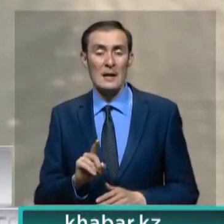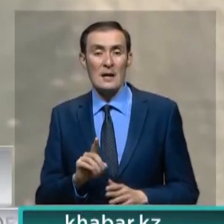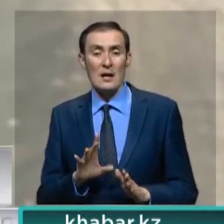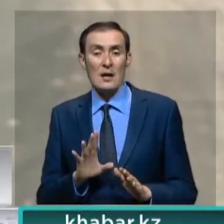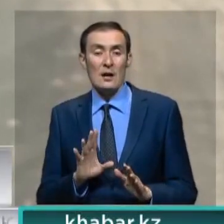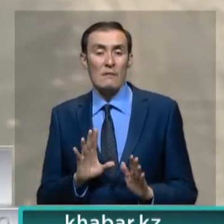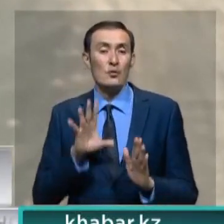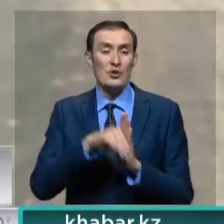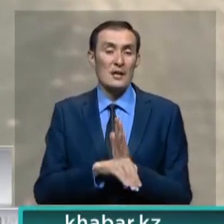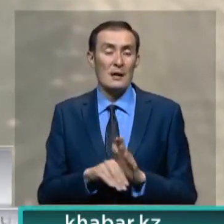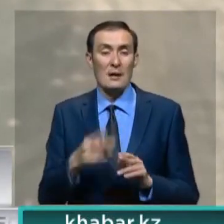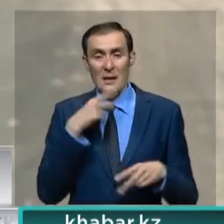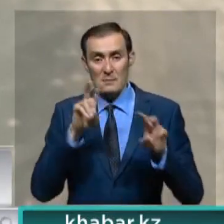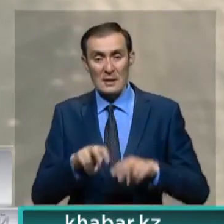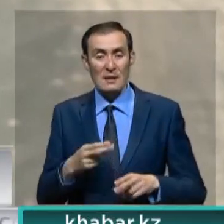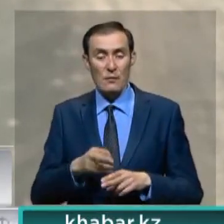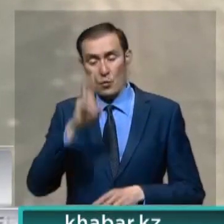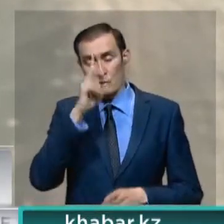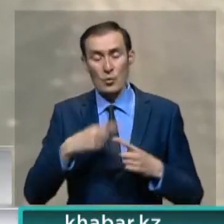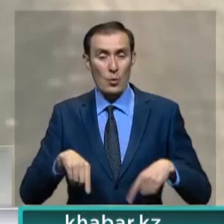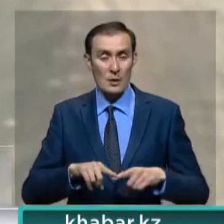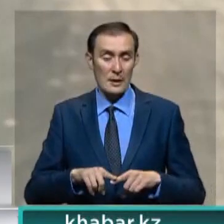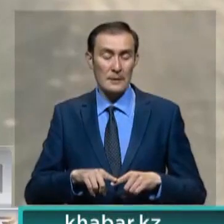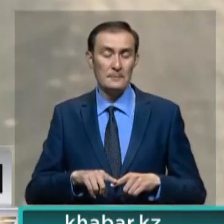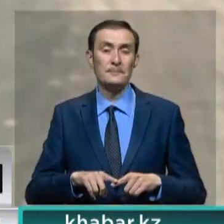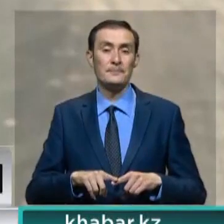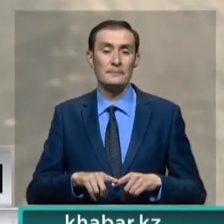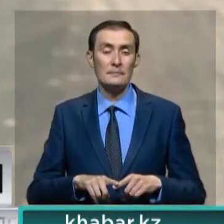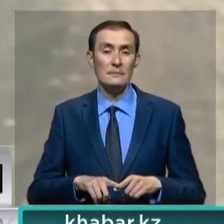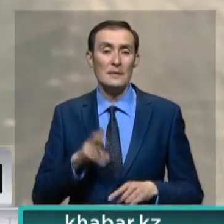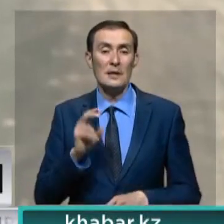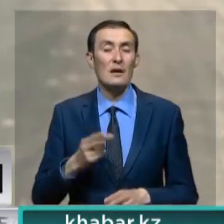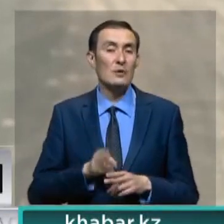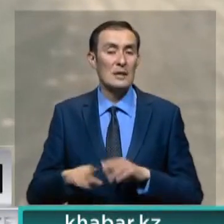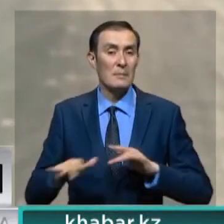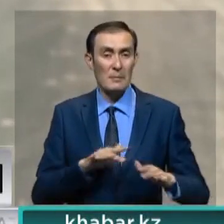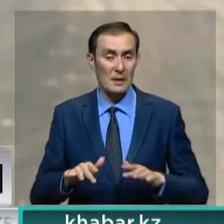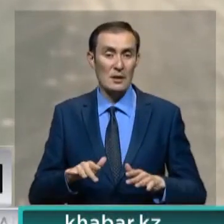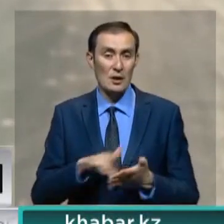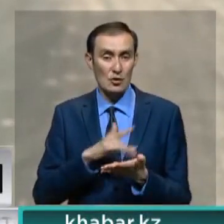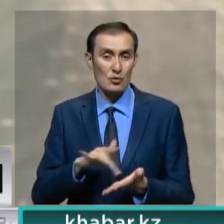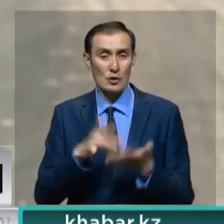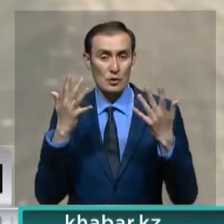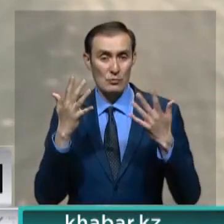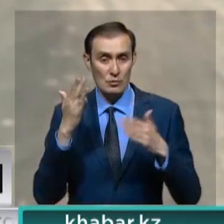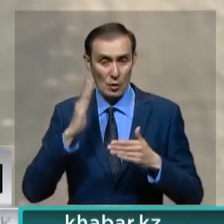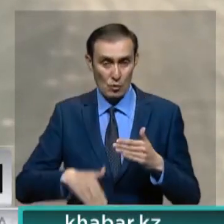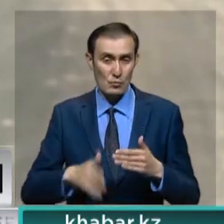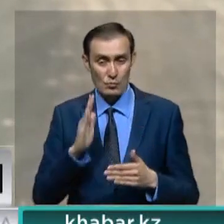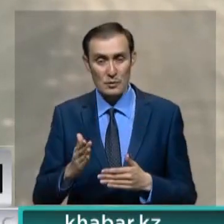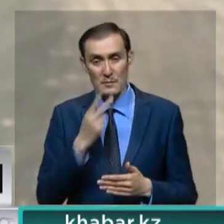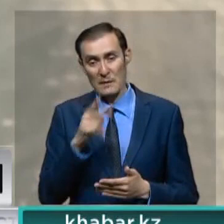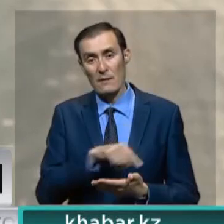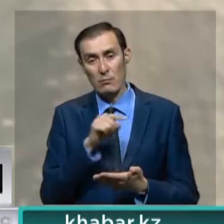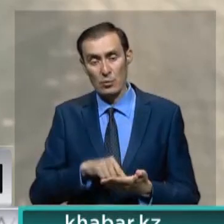на рассмотрение соответствующему госоргану. Как эти мероприятия завершатся, будет рассмотрен